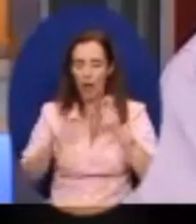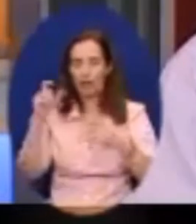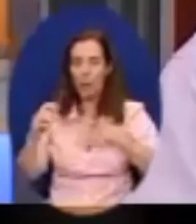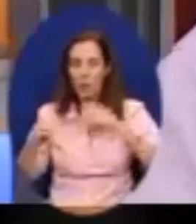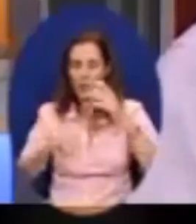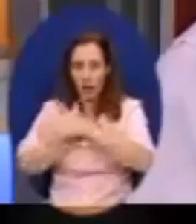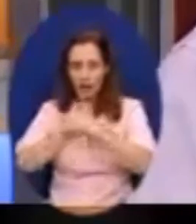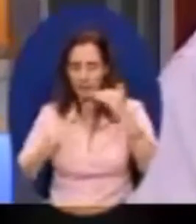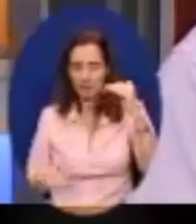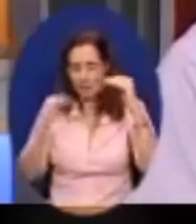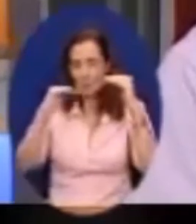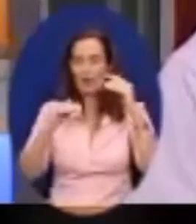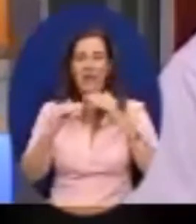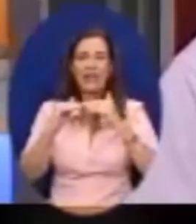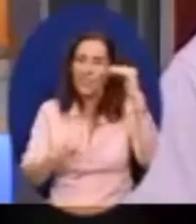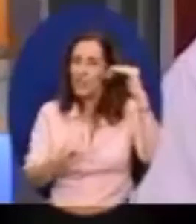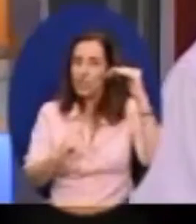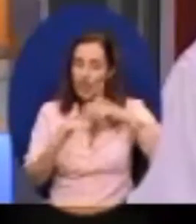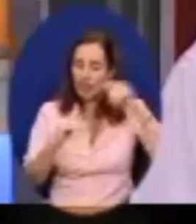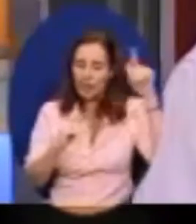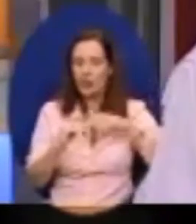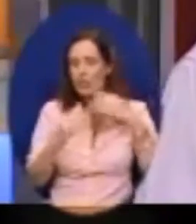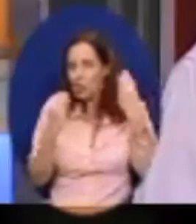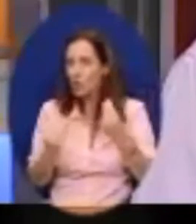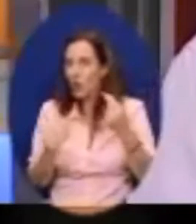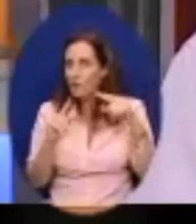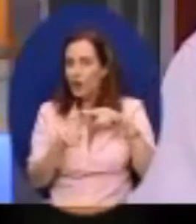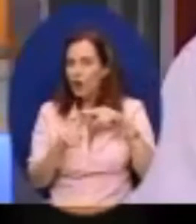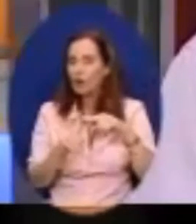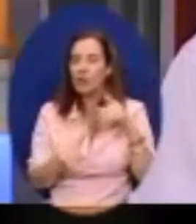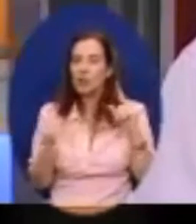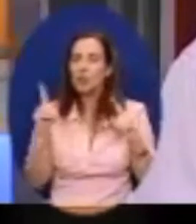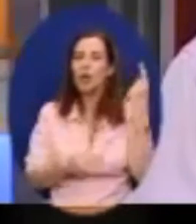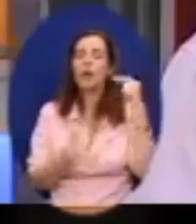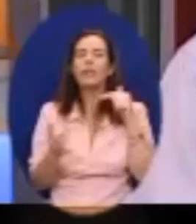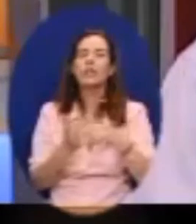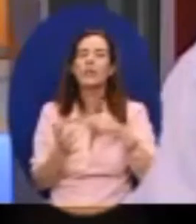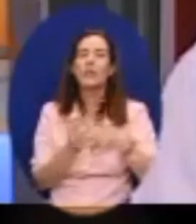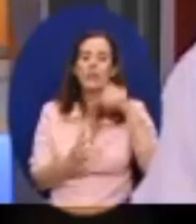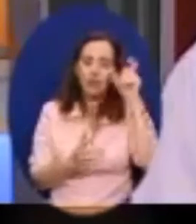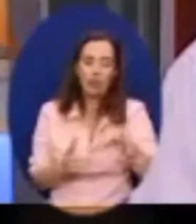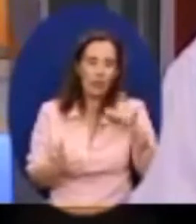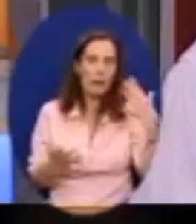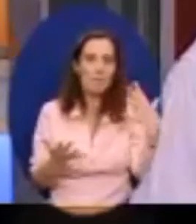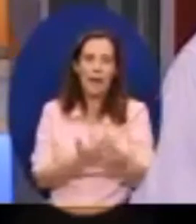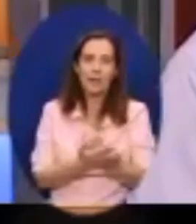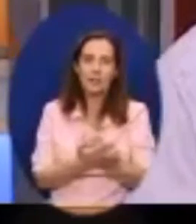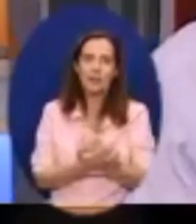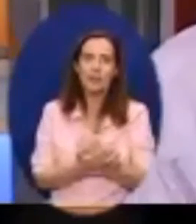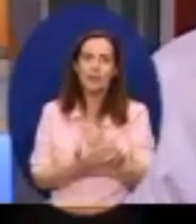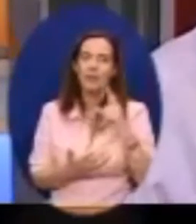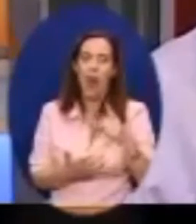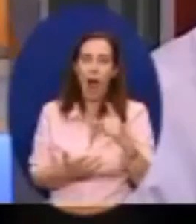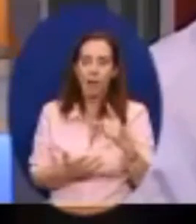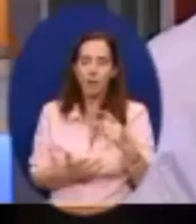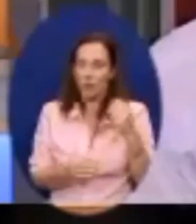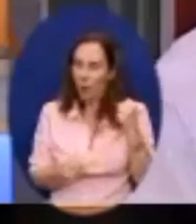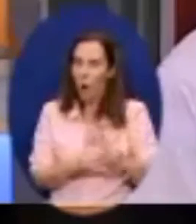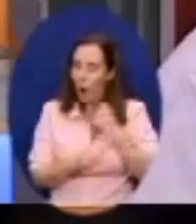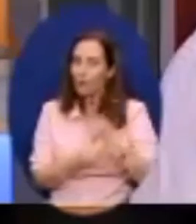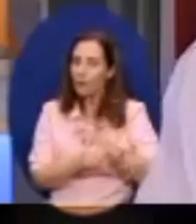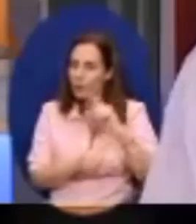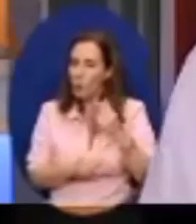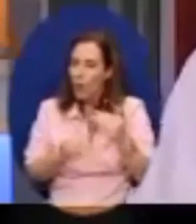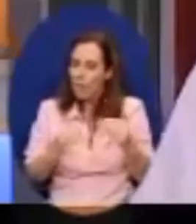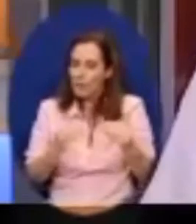למעלה. אי שוויון זה דבר טוב וחיובי שקורה כתוצאה מזה שאנשים מצליחים. זאת אומרת, יוצאים לריצת מרתון,